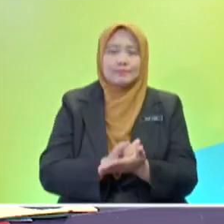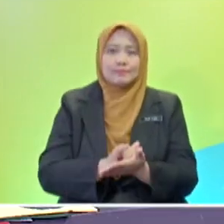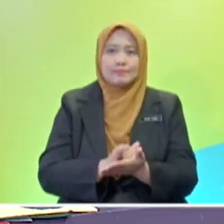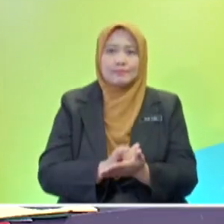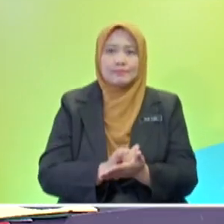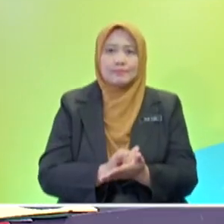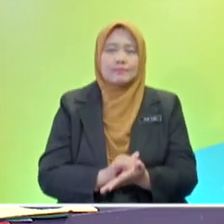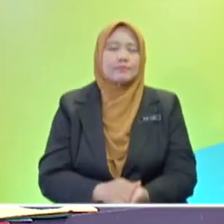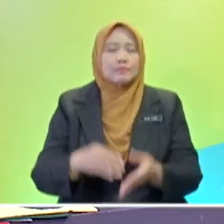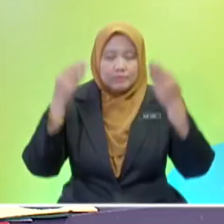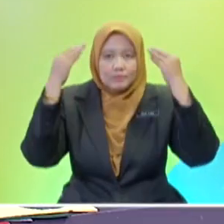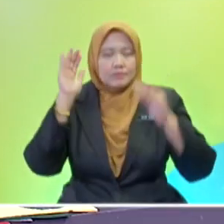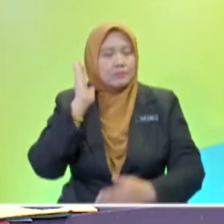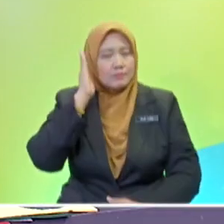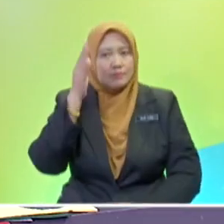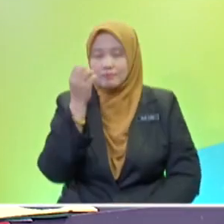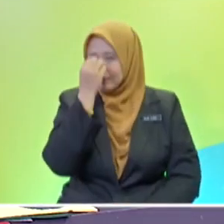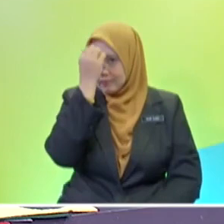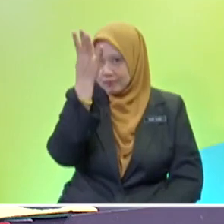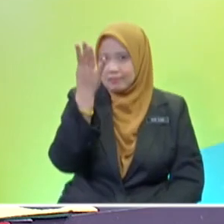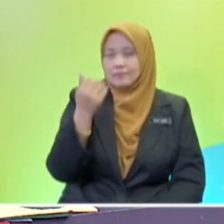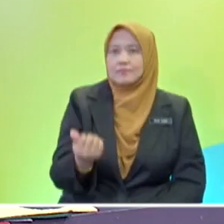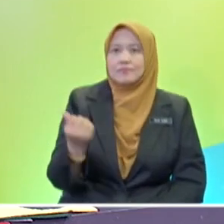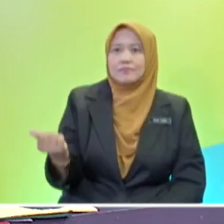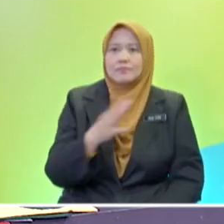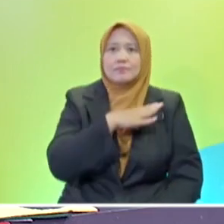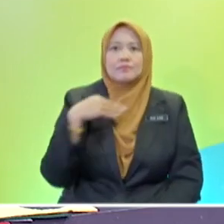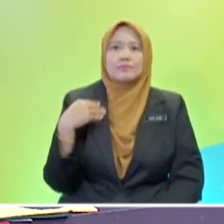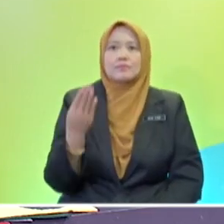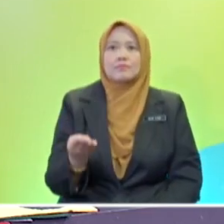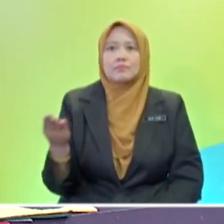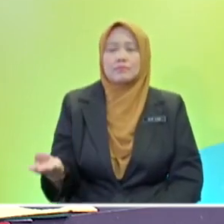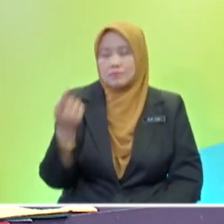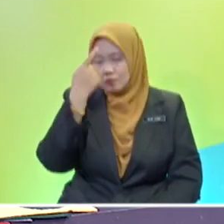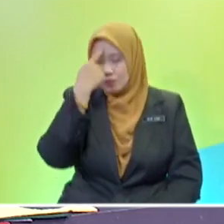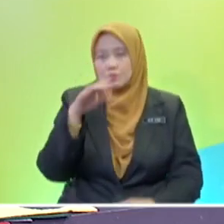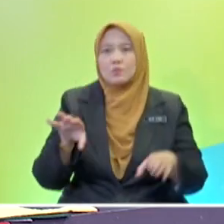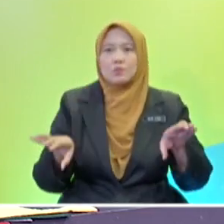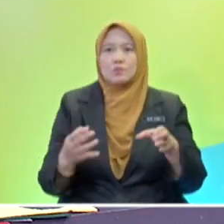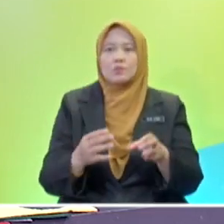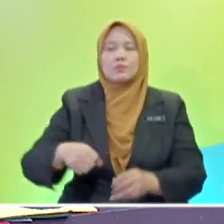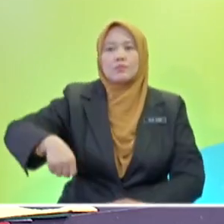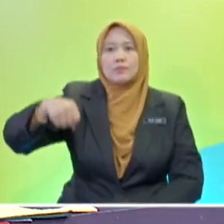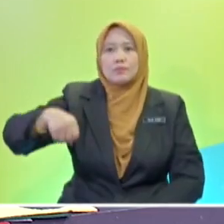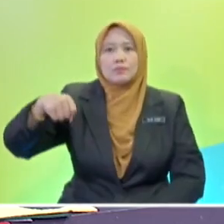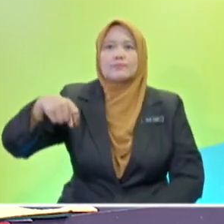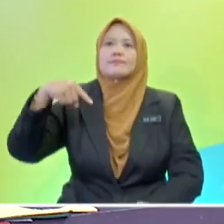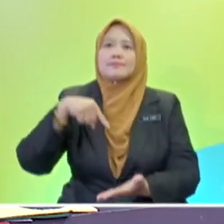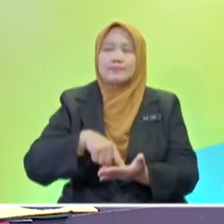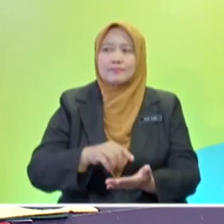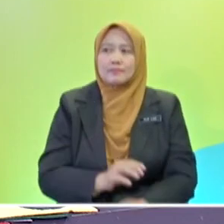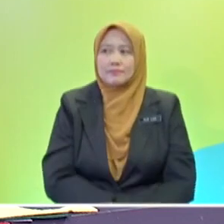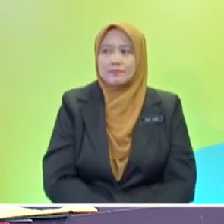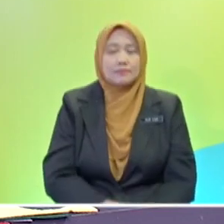dan bahan yang perlu kita gunakan untuk menghasilkan back sembunyi Oke antaranya ialah kain